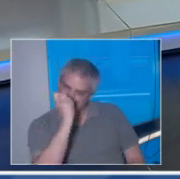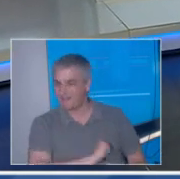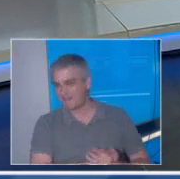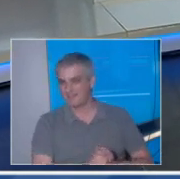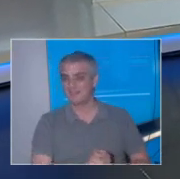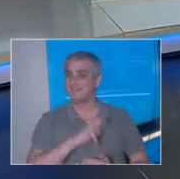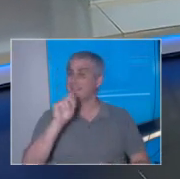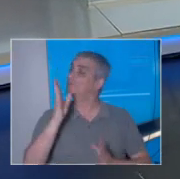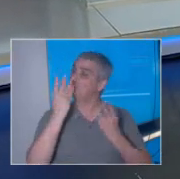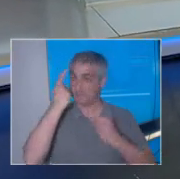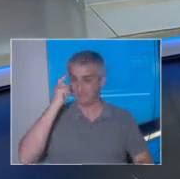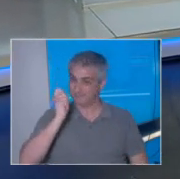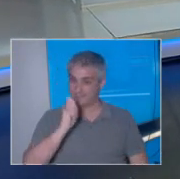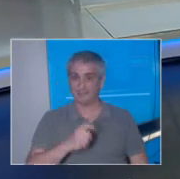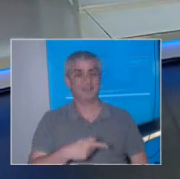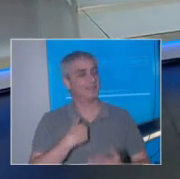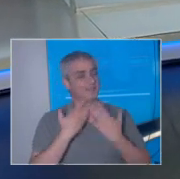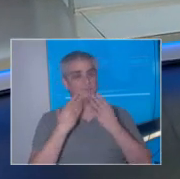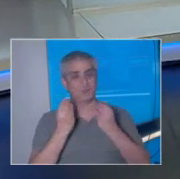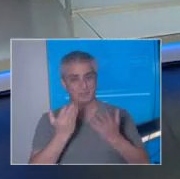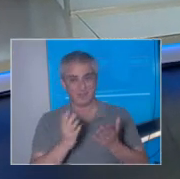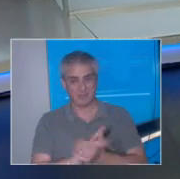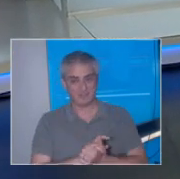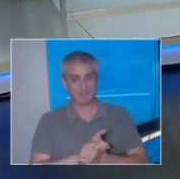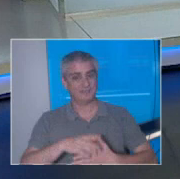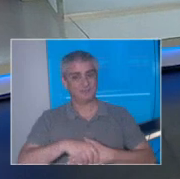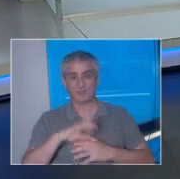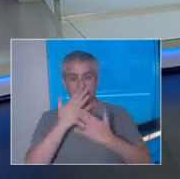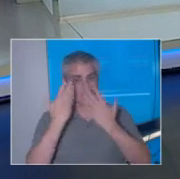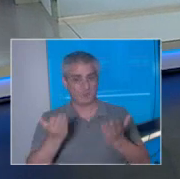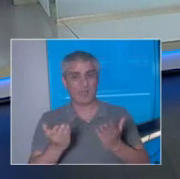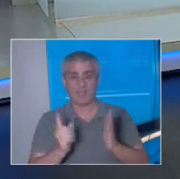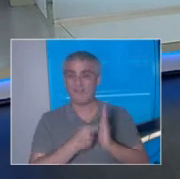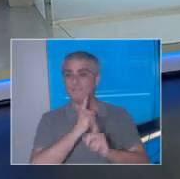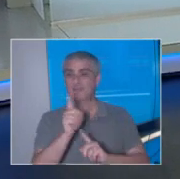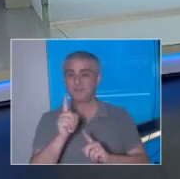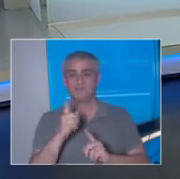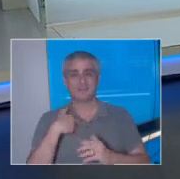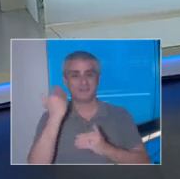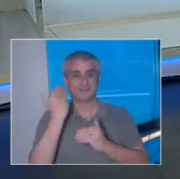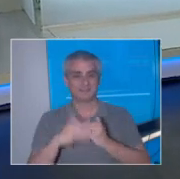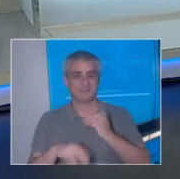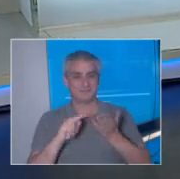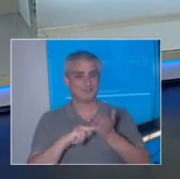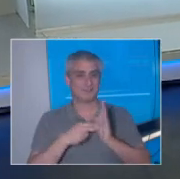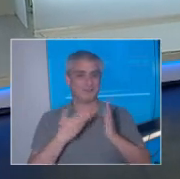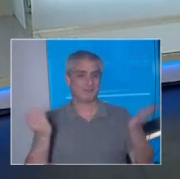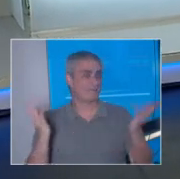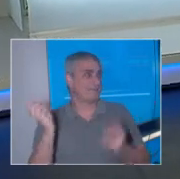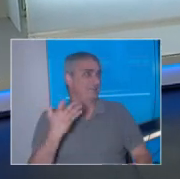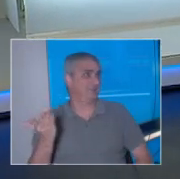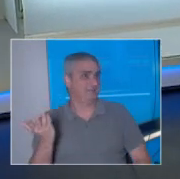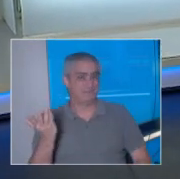נדב אלימלך, יש לך הרבה מאוד שכל. נרכזים. אני מאוד מודה לך. לחיצת יד לא ברורה לי, זה לא קרה אף פעם. אנחנו נסיים את התוכנית עכשיו, את הסרטים, איפה זה